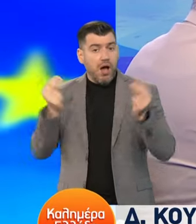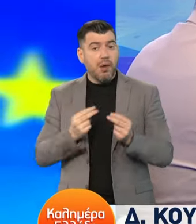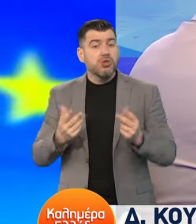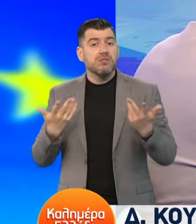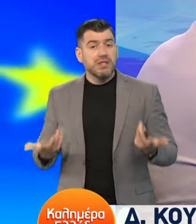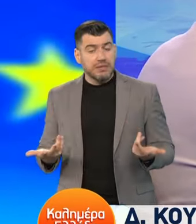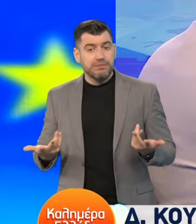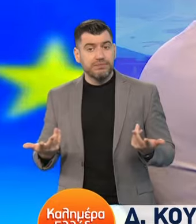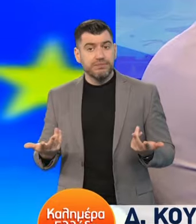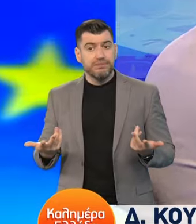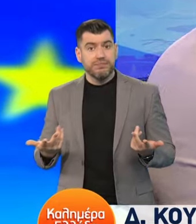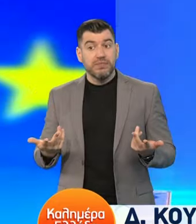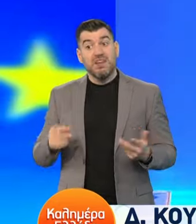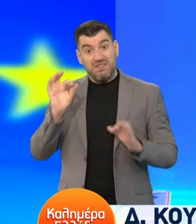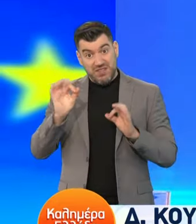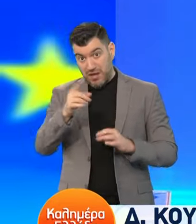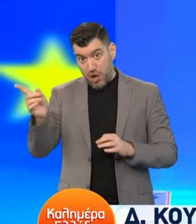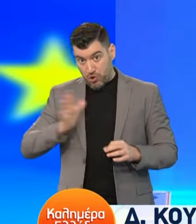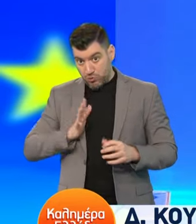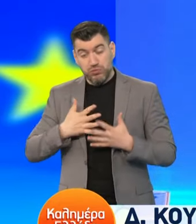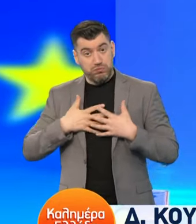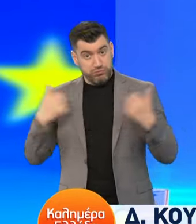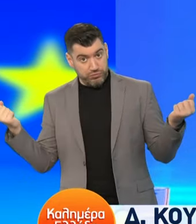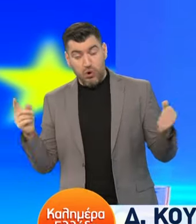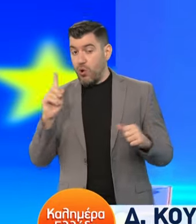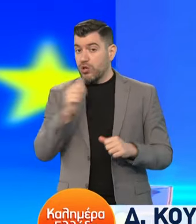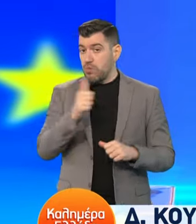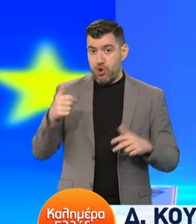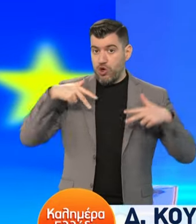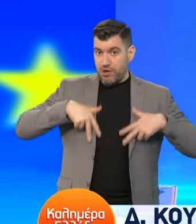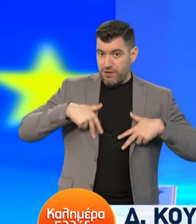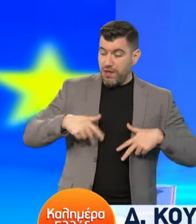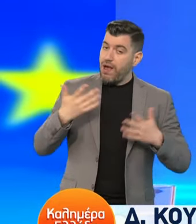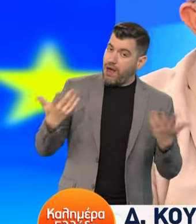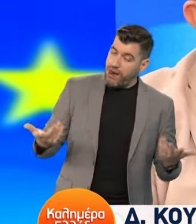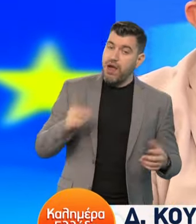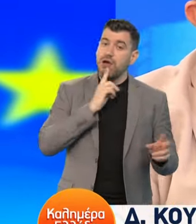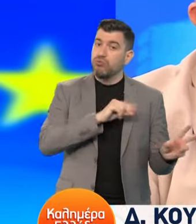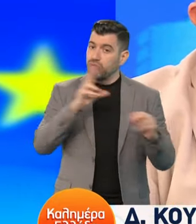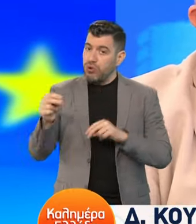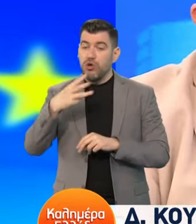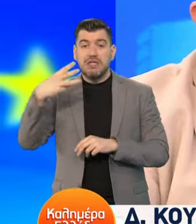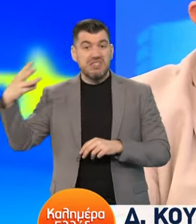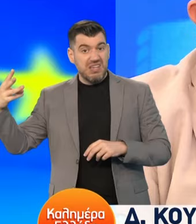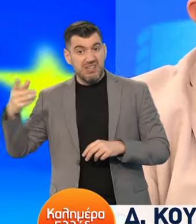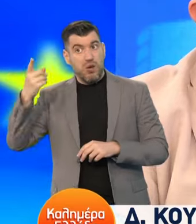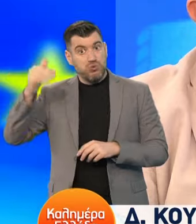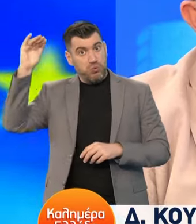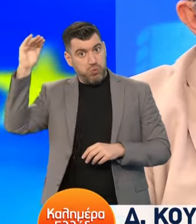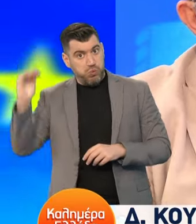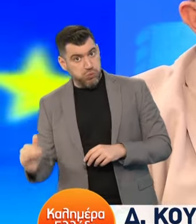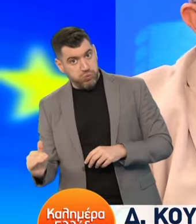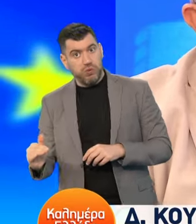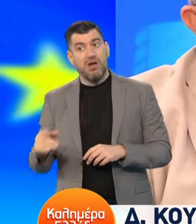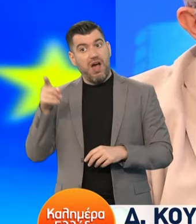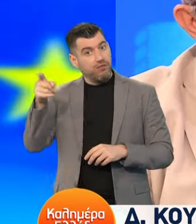άλλα κόμματα της αντιπολίτευσης και προς την αξιωματική αντιπολίτευση του ΣΥΡΙΖΑ, με τη μεγάλη πτώση που είχε στις προηγούμενες εκλογές